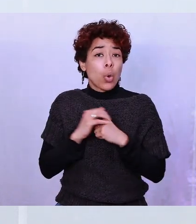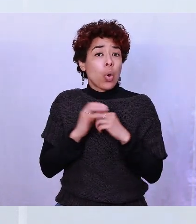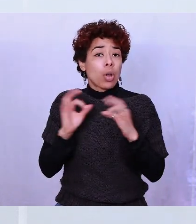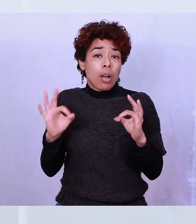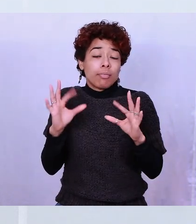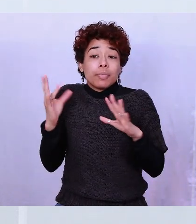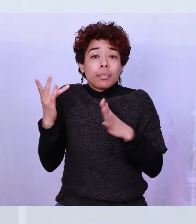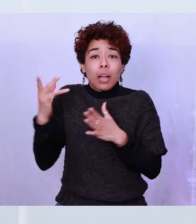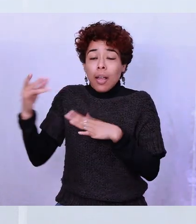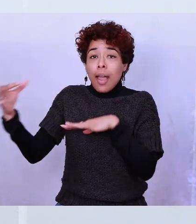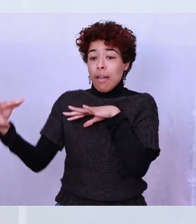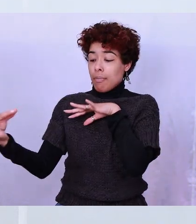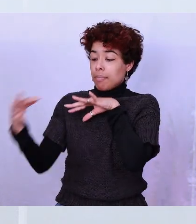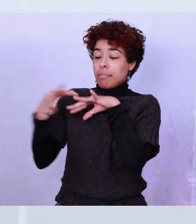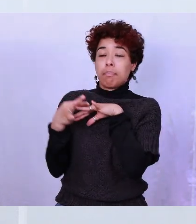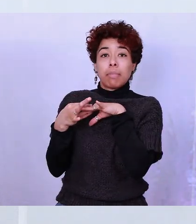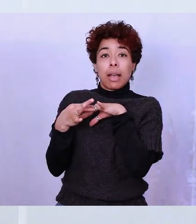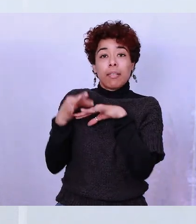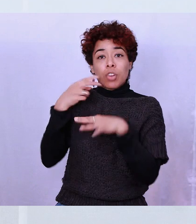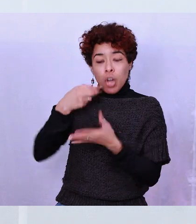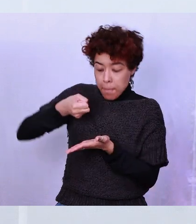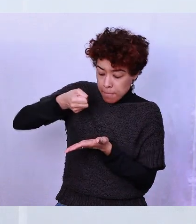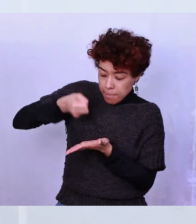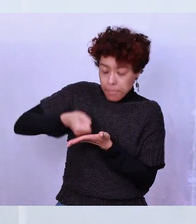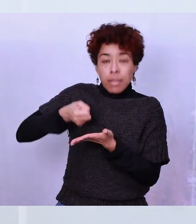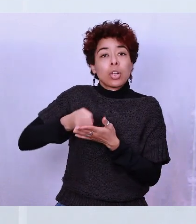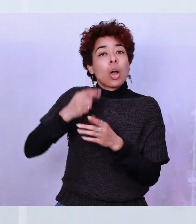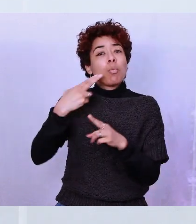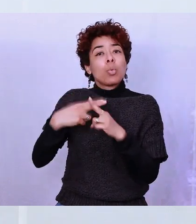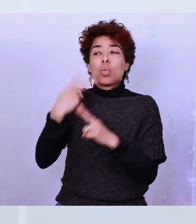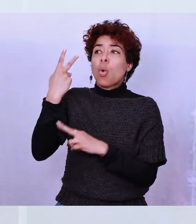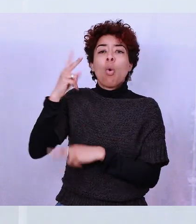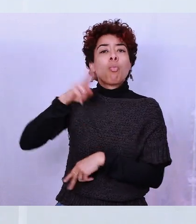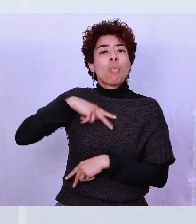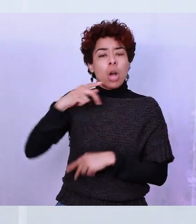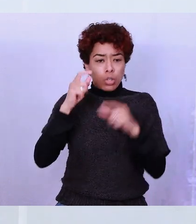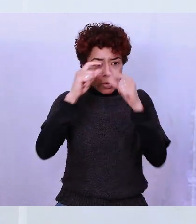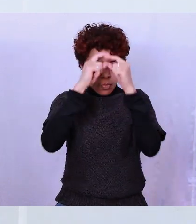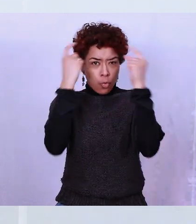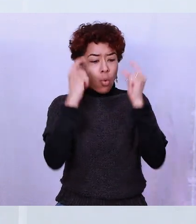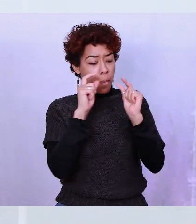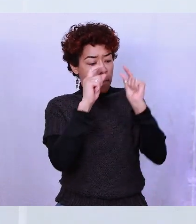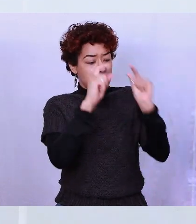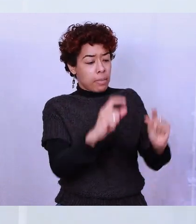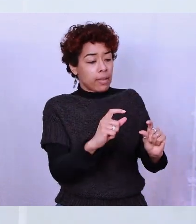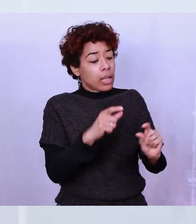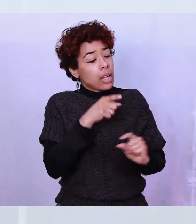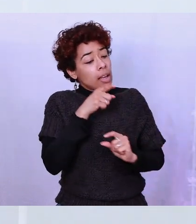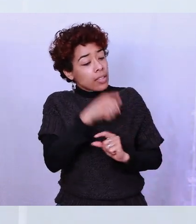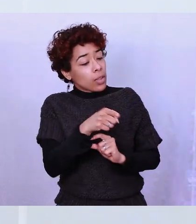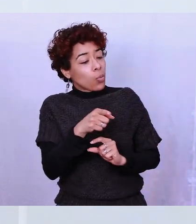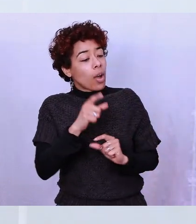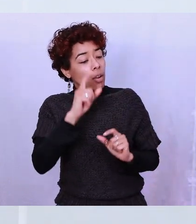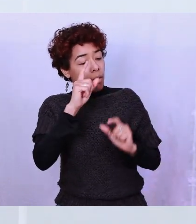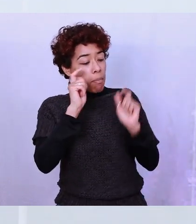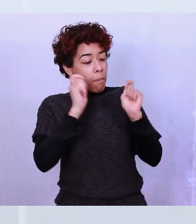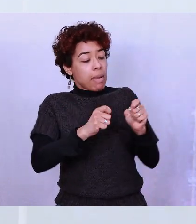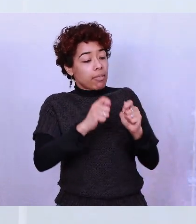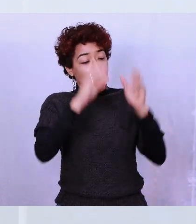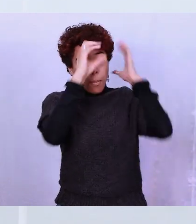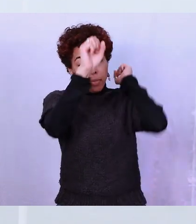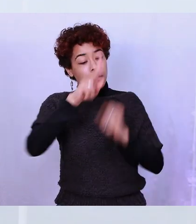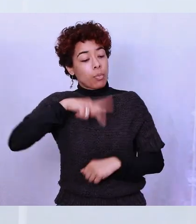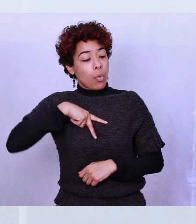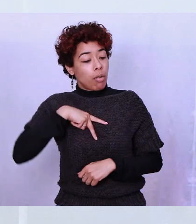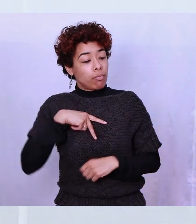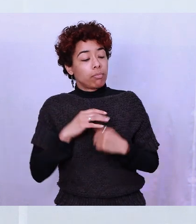anneau à notre main de dire je mets mon nom sur ton front et c'est toi maintenant que je désigne pour être mon ambassadeur.